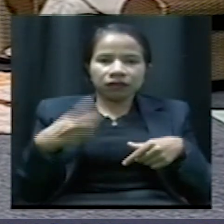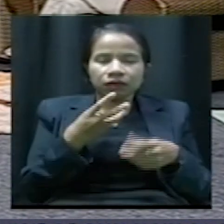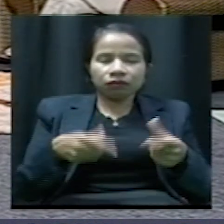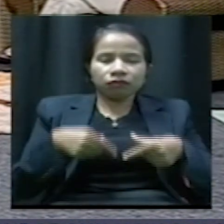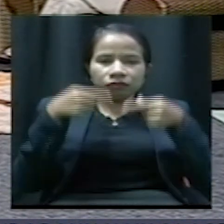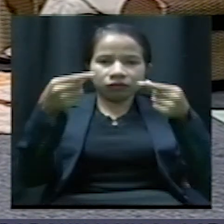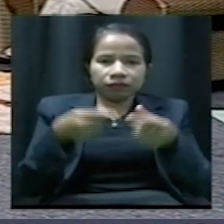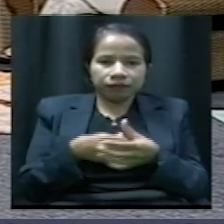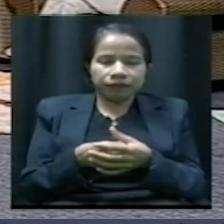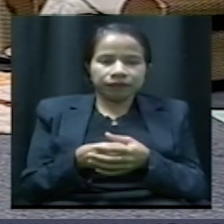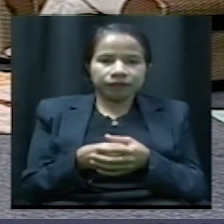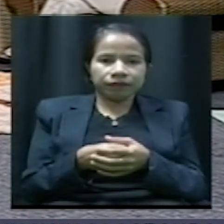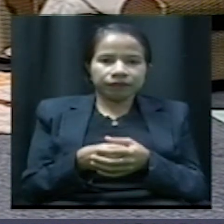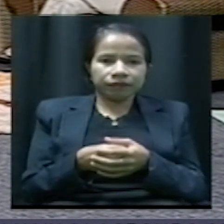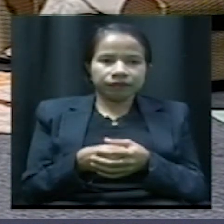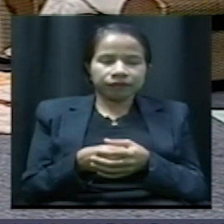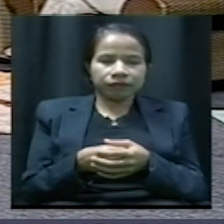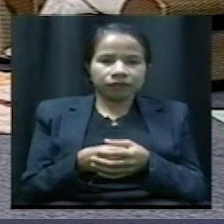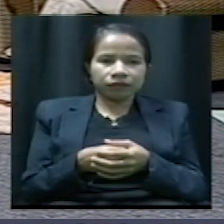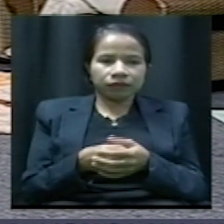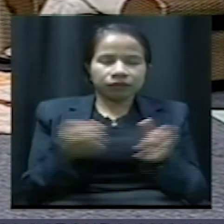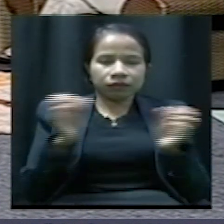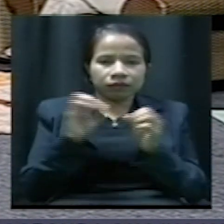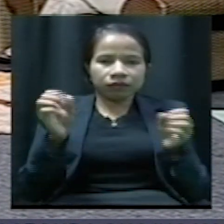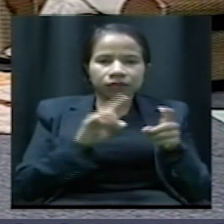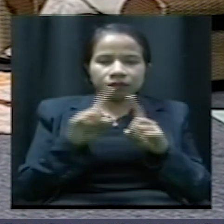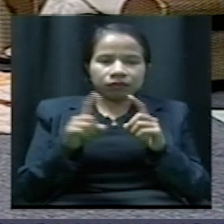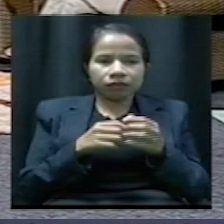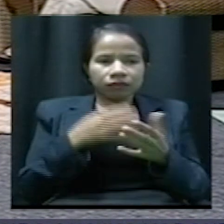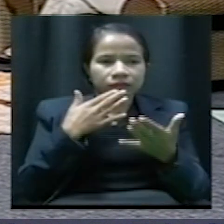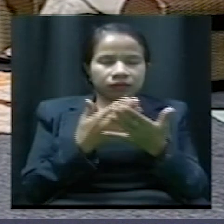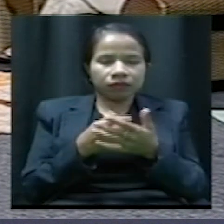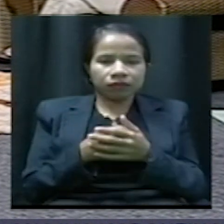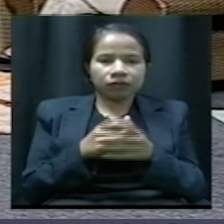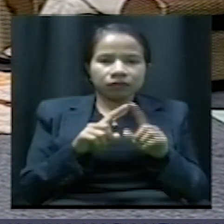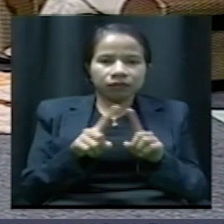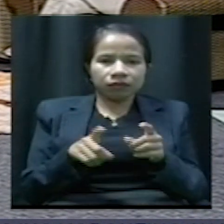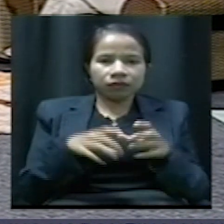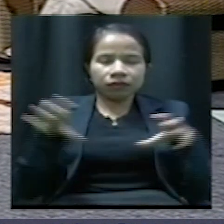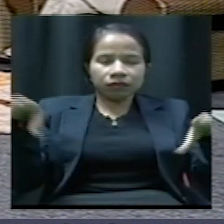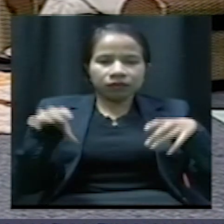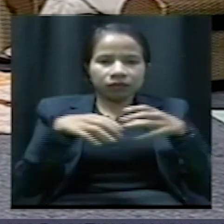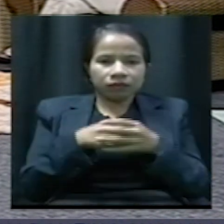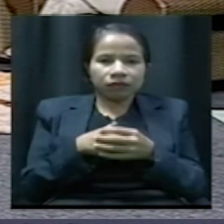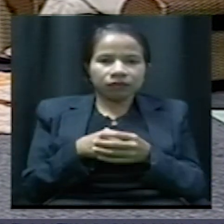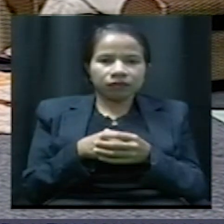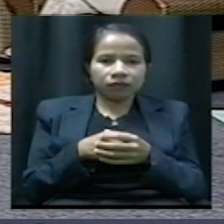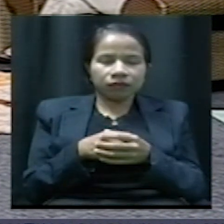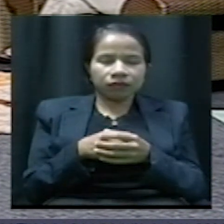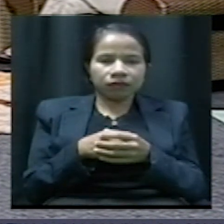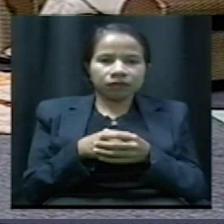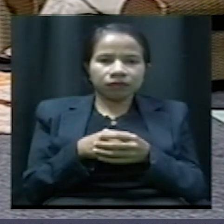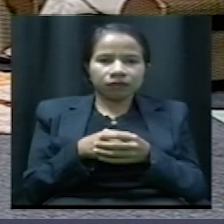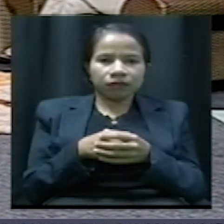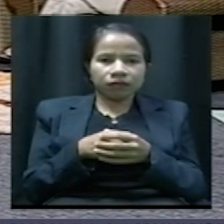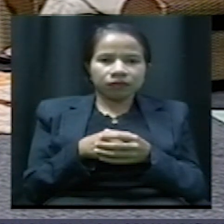fo hela agora caso o la coia ta te dire sucesso ne lae mas be ha kar hate te kata sistema ide ta kria hela ya centro